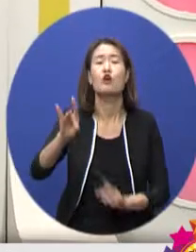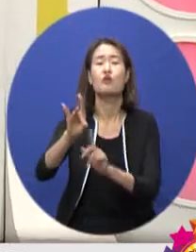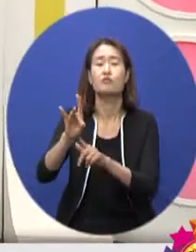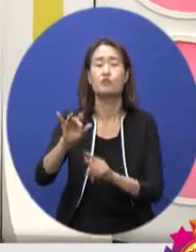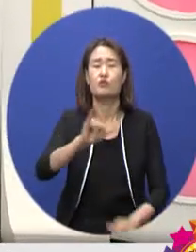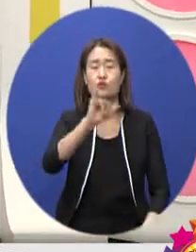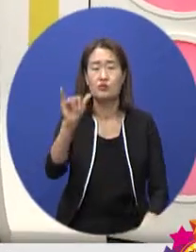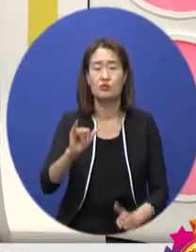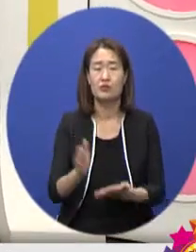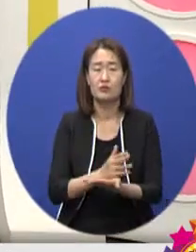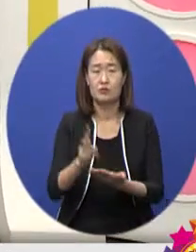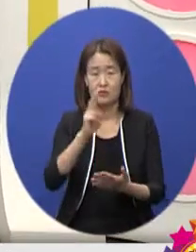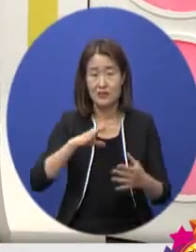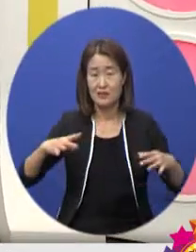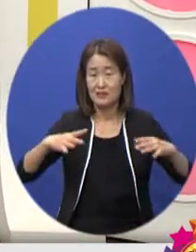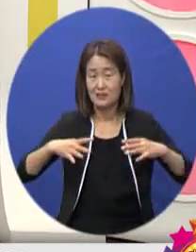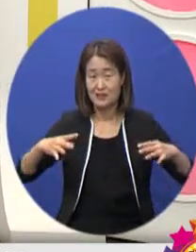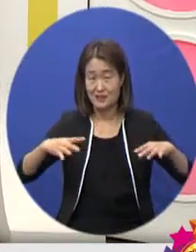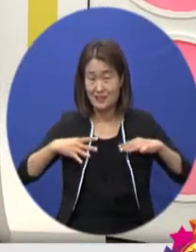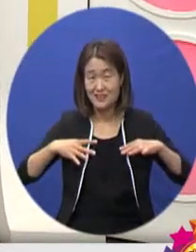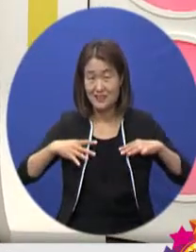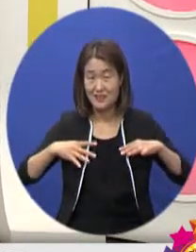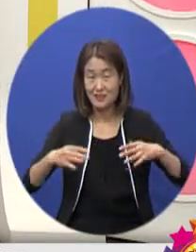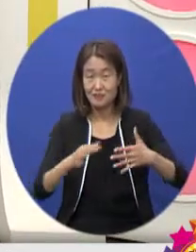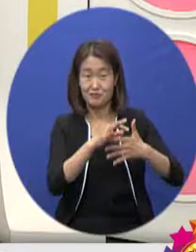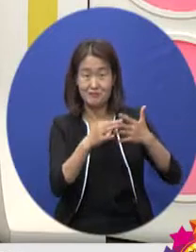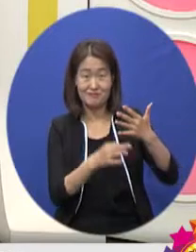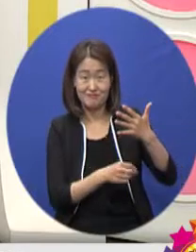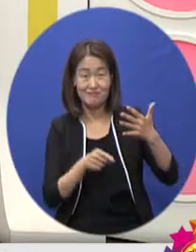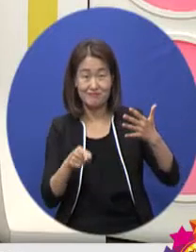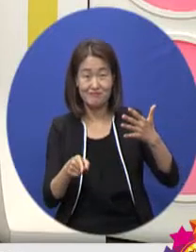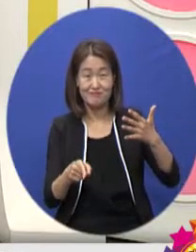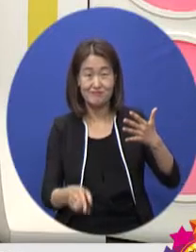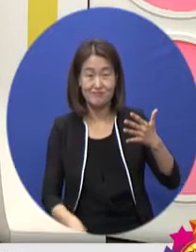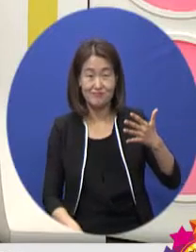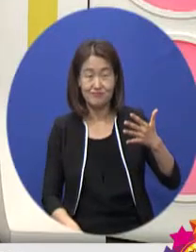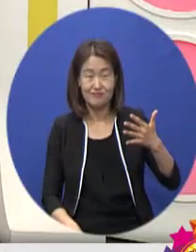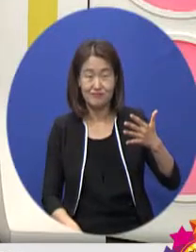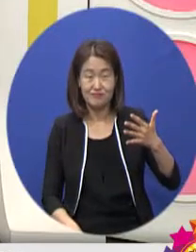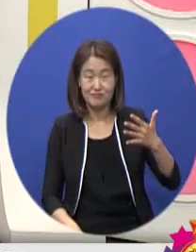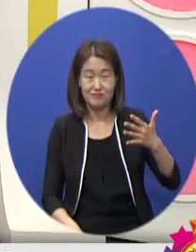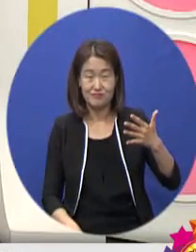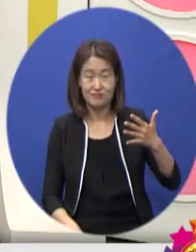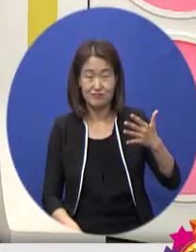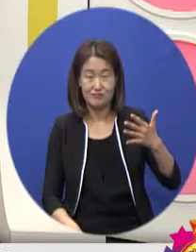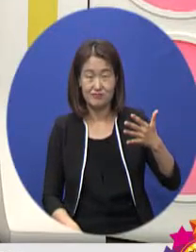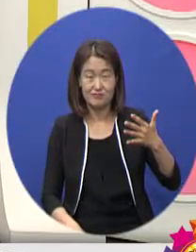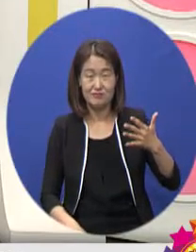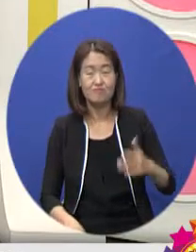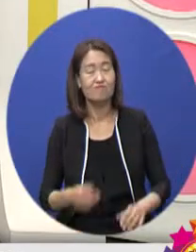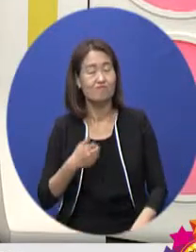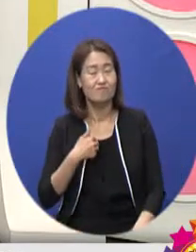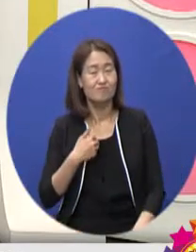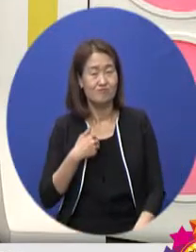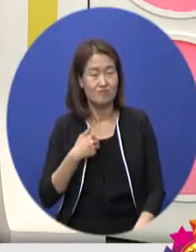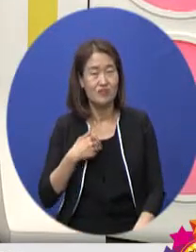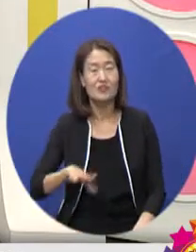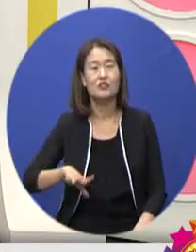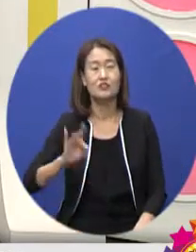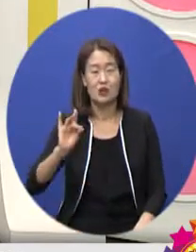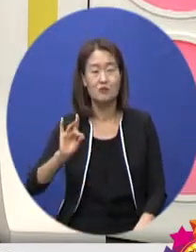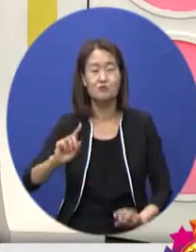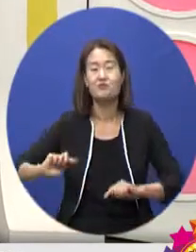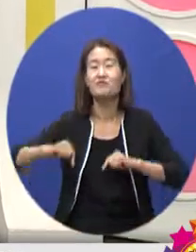전국 노래자랑 네, 이 프로그램에 나름대로의 또 이론으로서 참여를